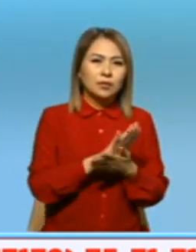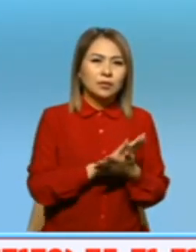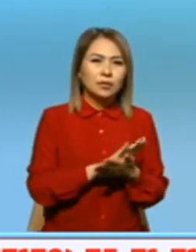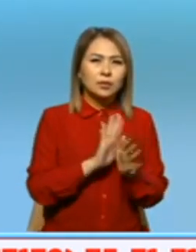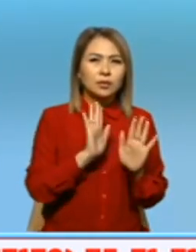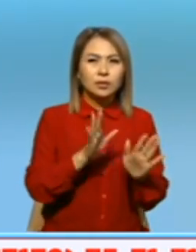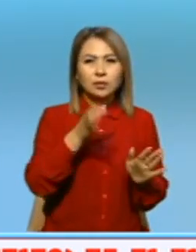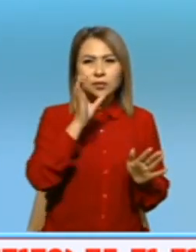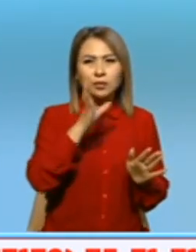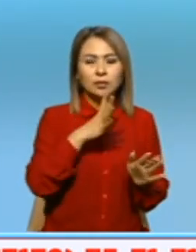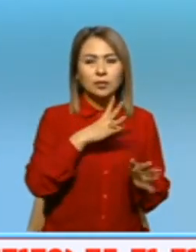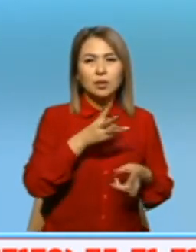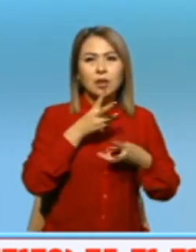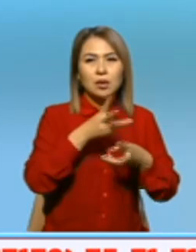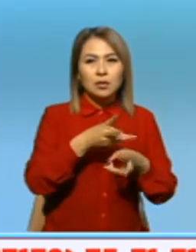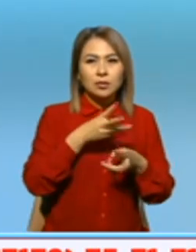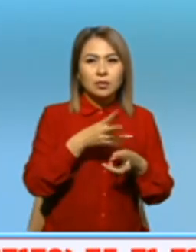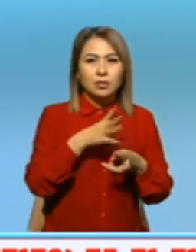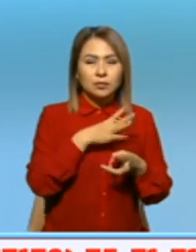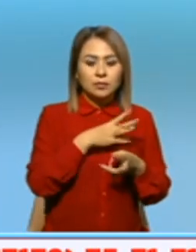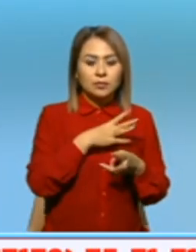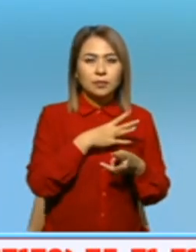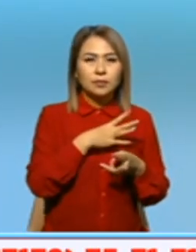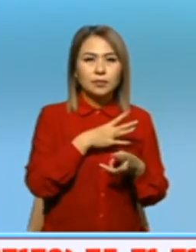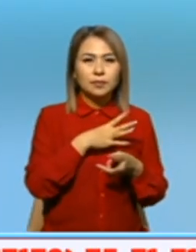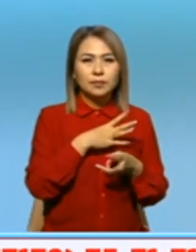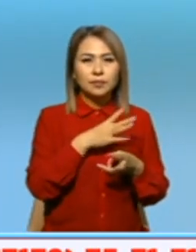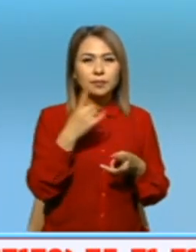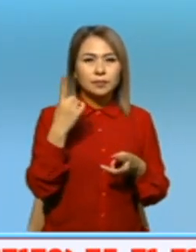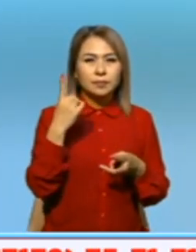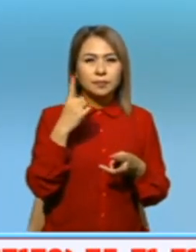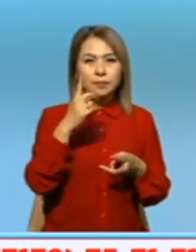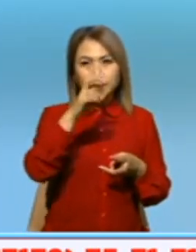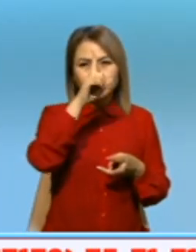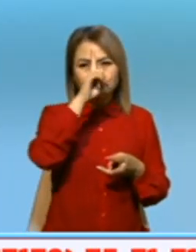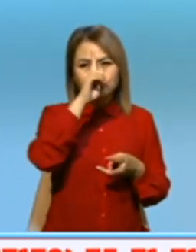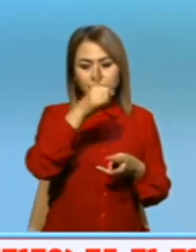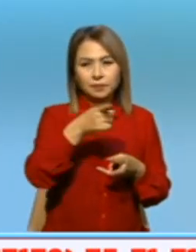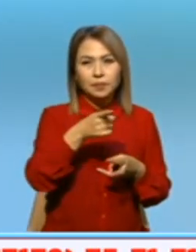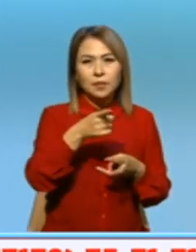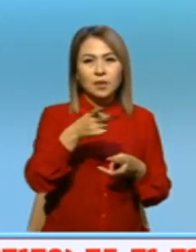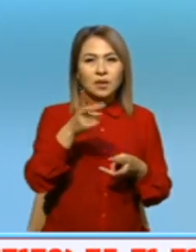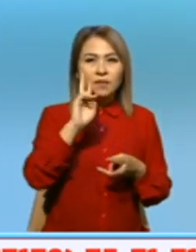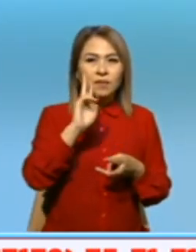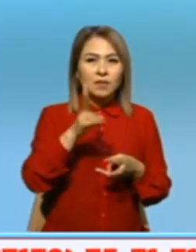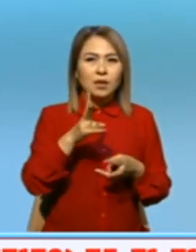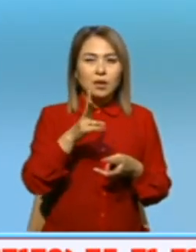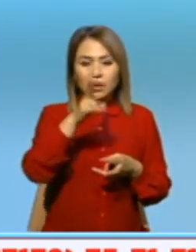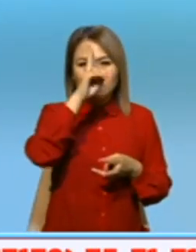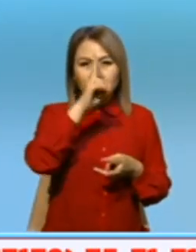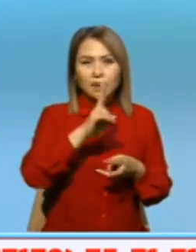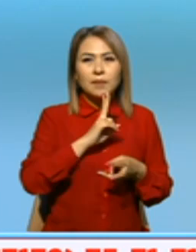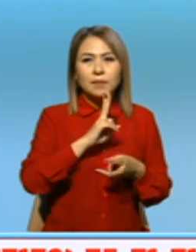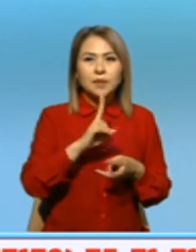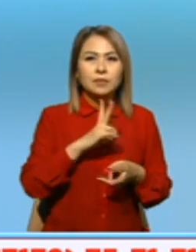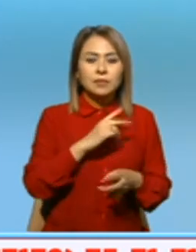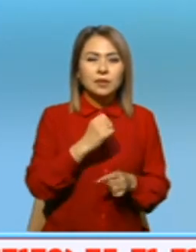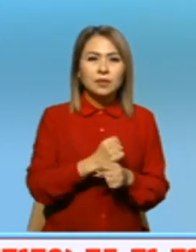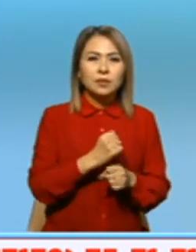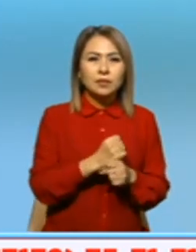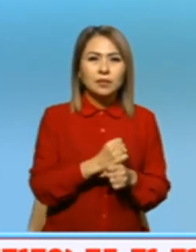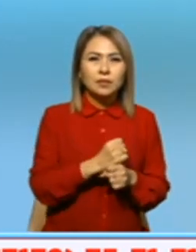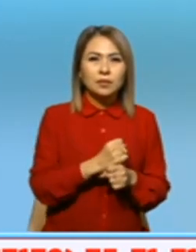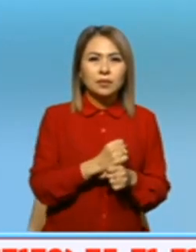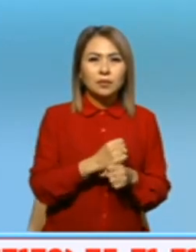только системамен ғана отырдым. Бір жарым екі айдың көлемінде созылды, одан кейін бірақ ештеңе менде андай